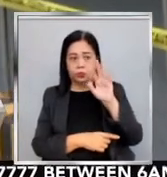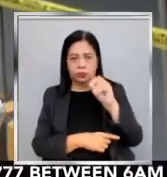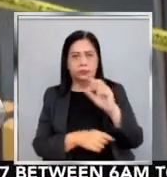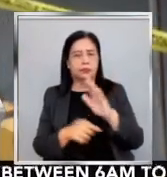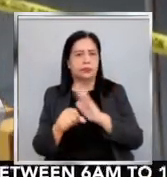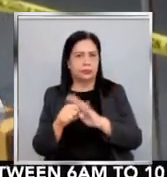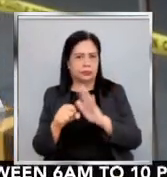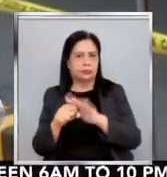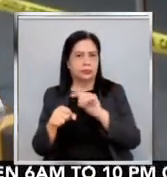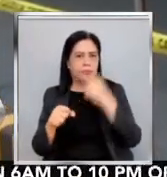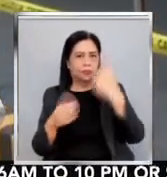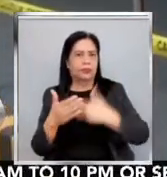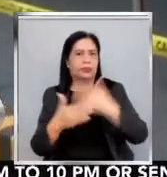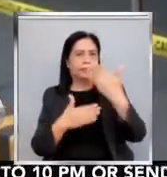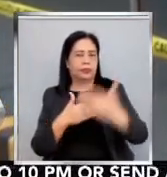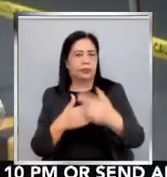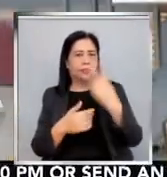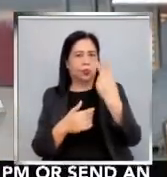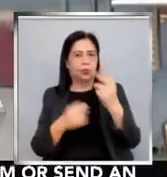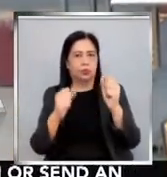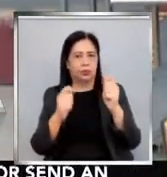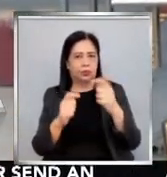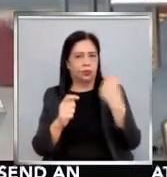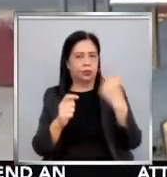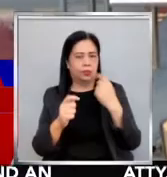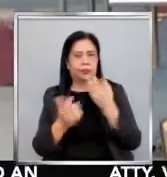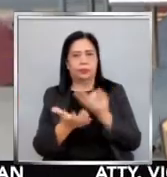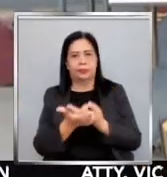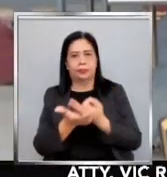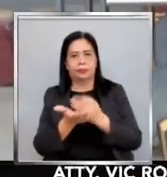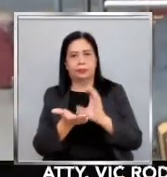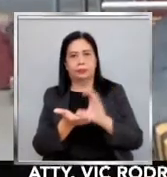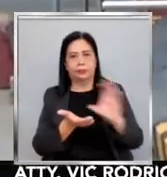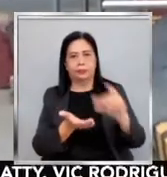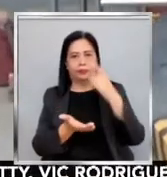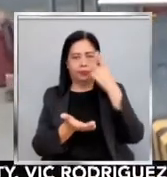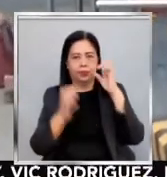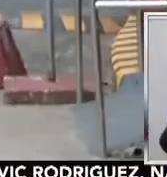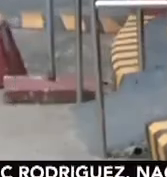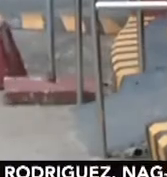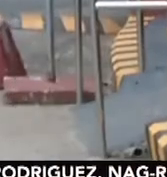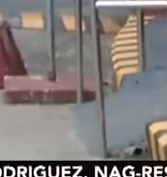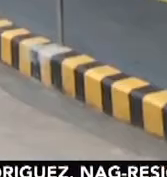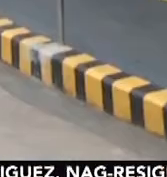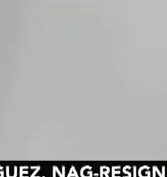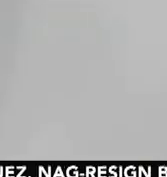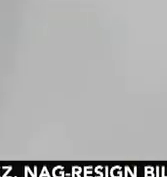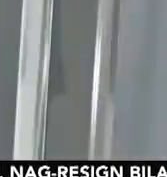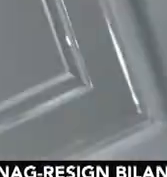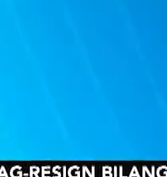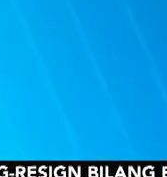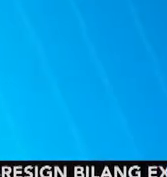sa susunod na dalawang Sabado ang pondo para sa educational assistance.